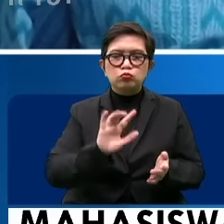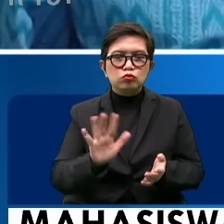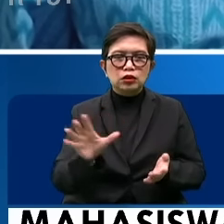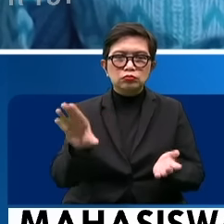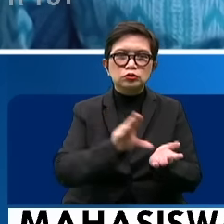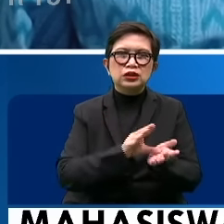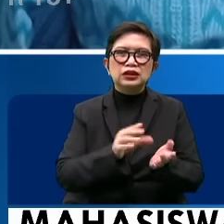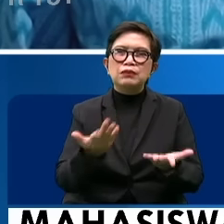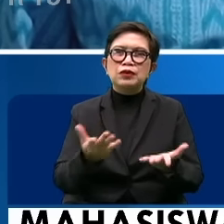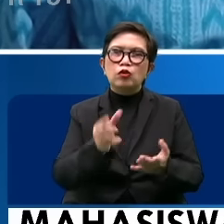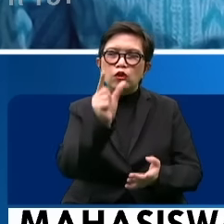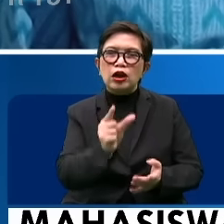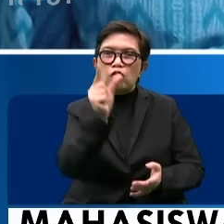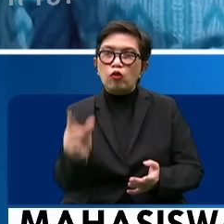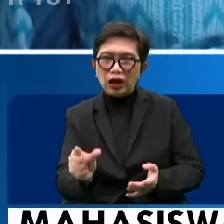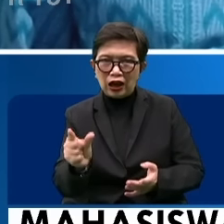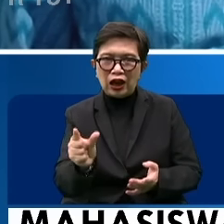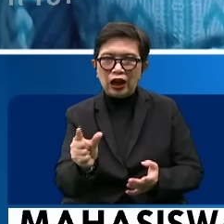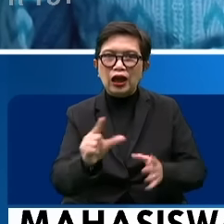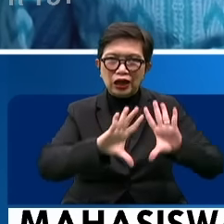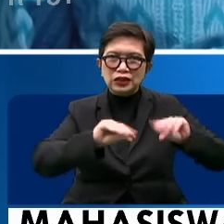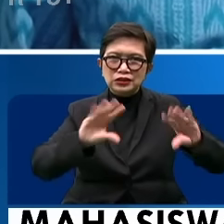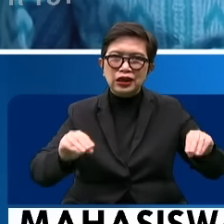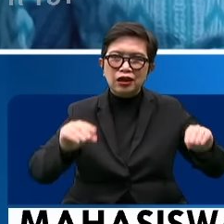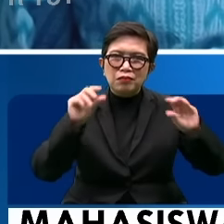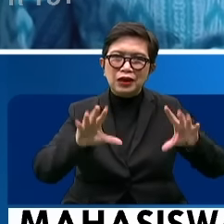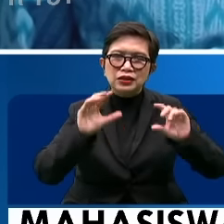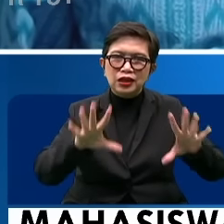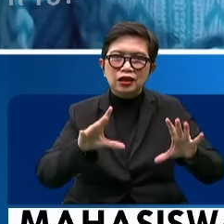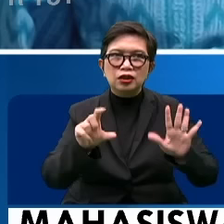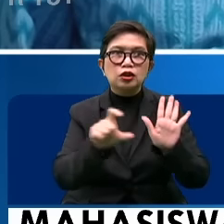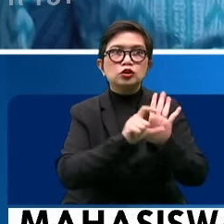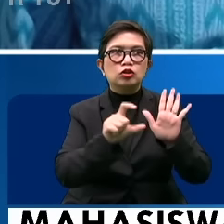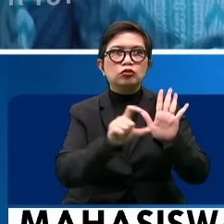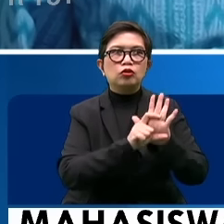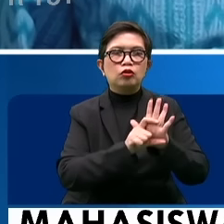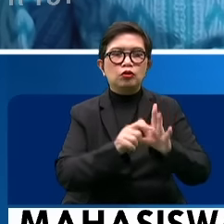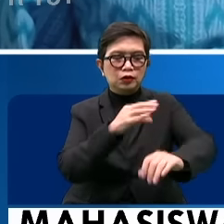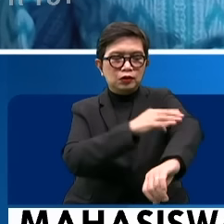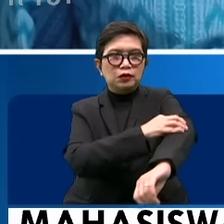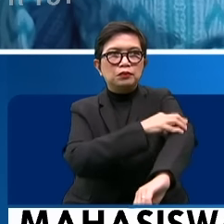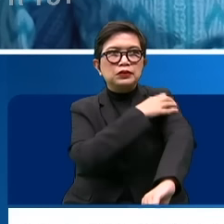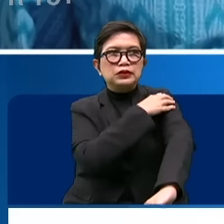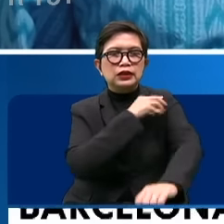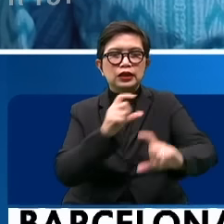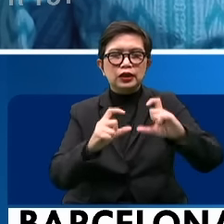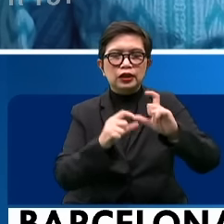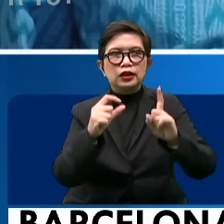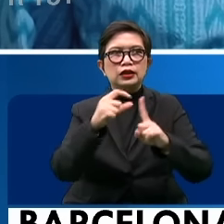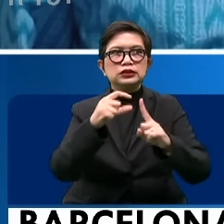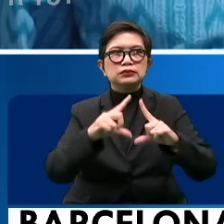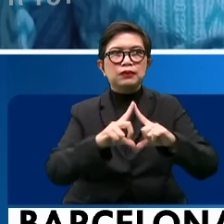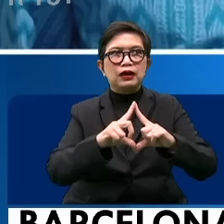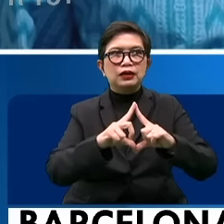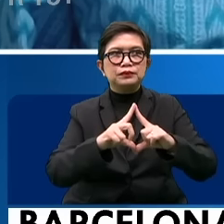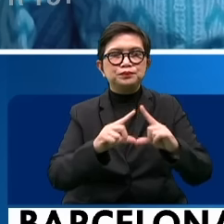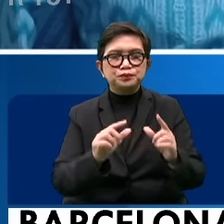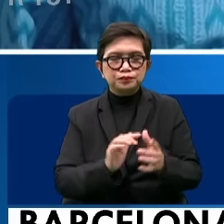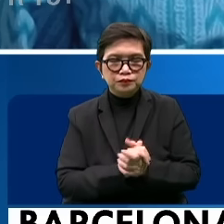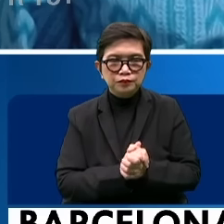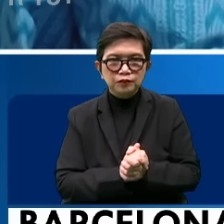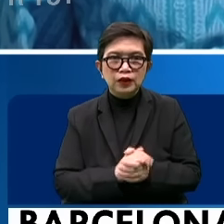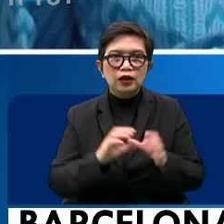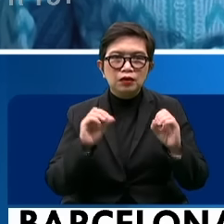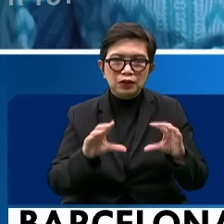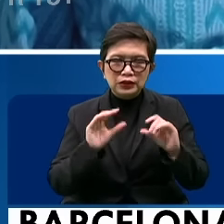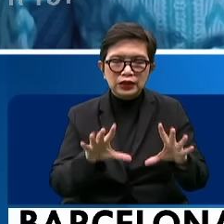harus dipertimbangkan. Selain itu, seperti spa ini juga banyak tenaga kerjanya atau pelakunya ini